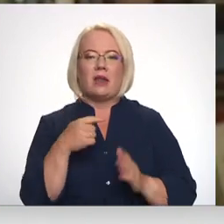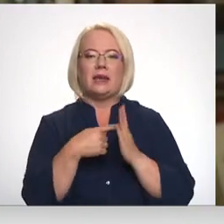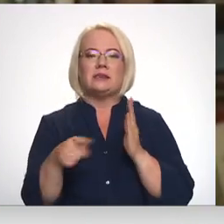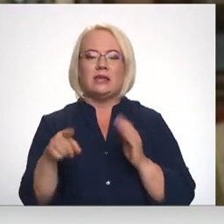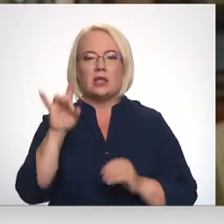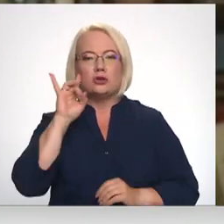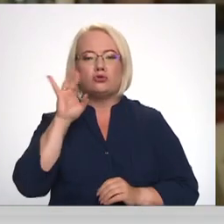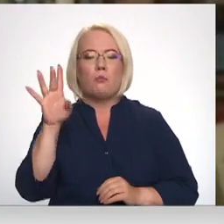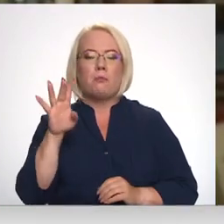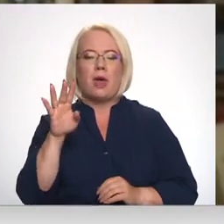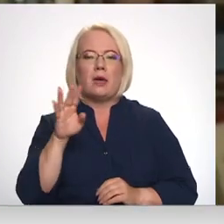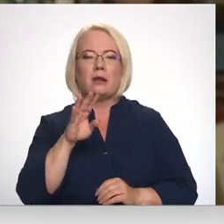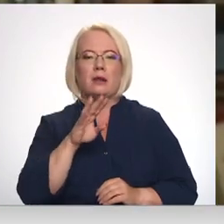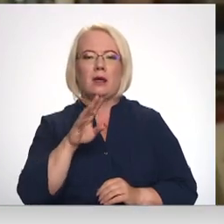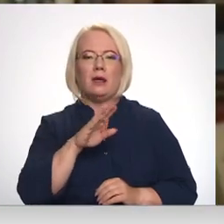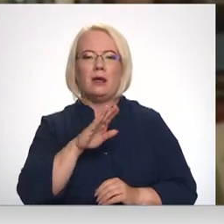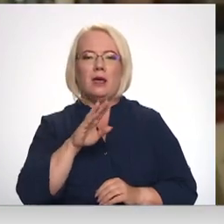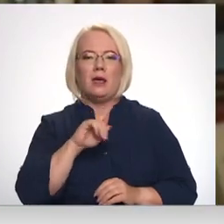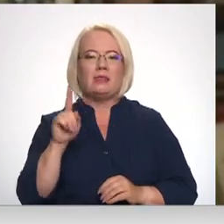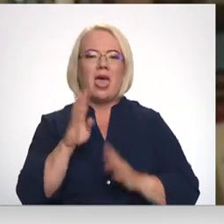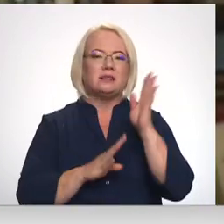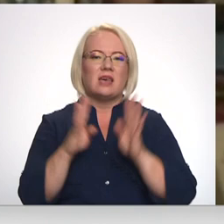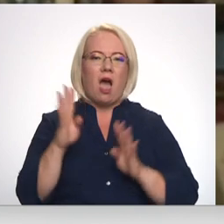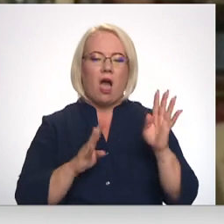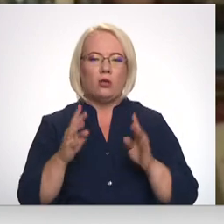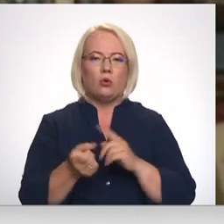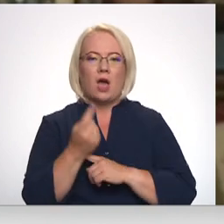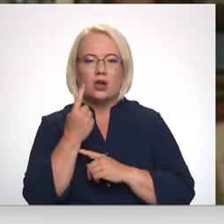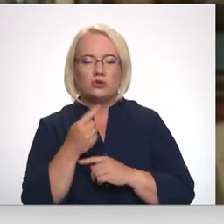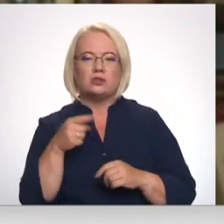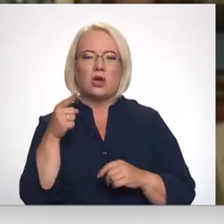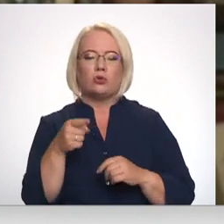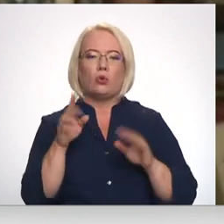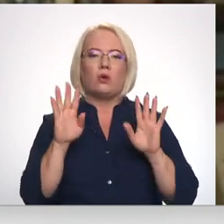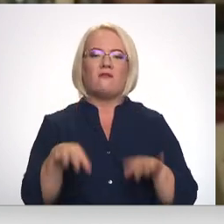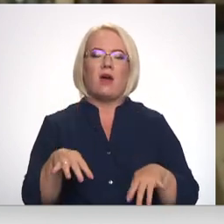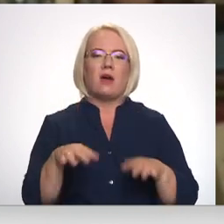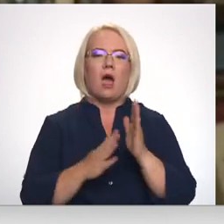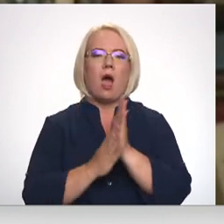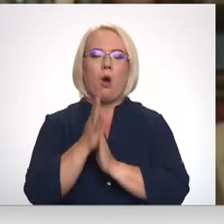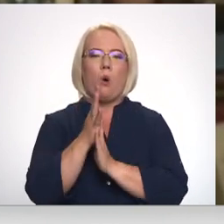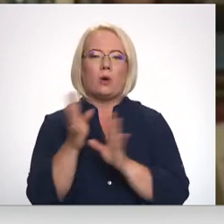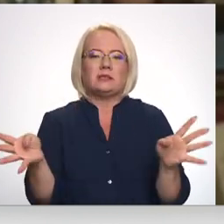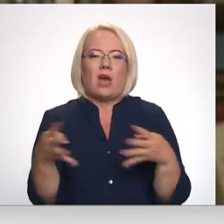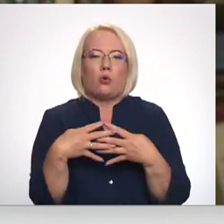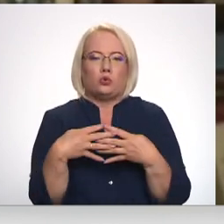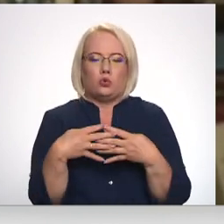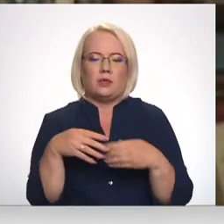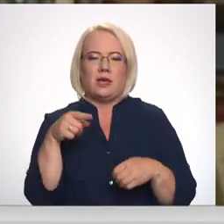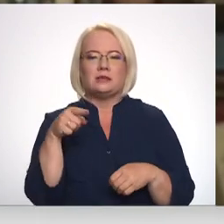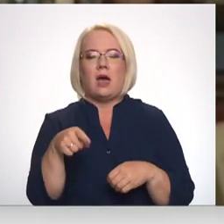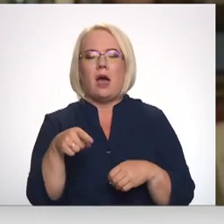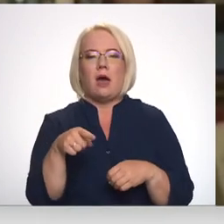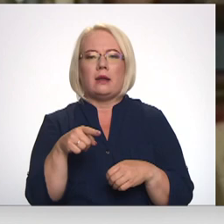nezāļo rašanos, kad herbicīti izturīgie kultūra augi var sakrustoties ar nezālēm, un šīs nezāles pēc tam būs ļoti